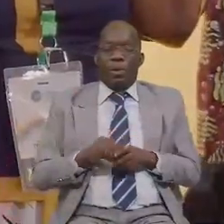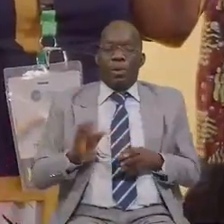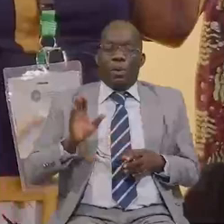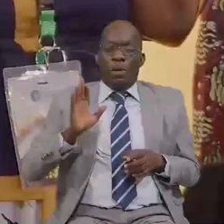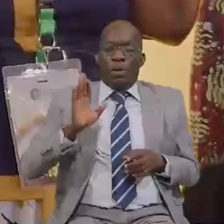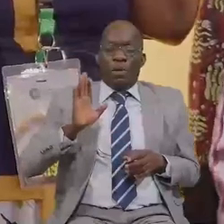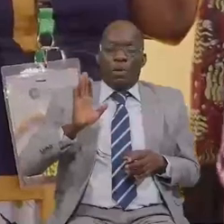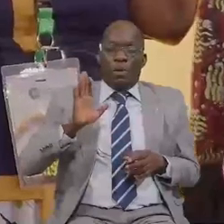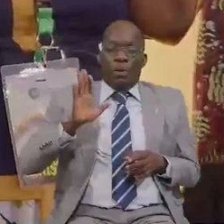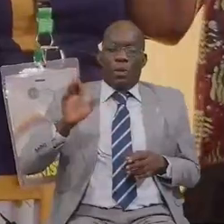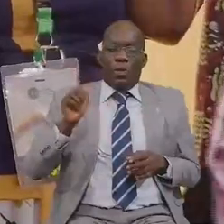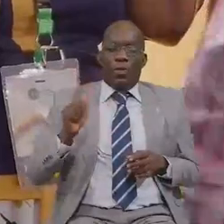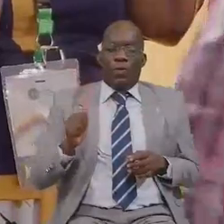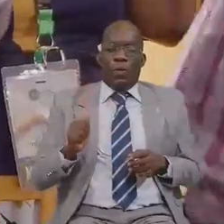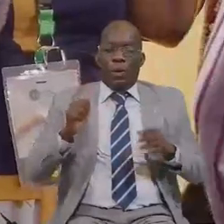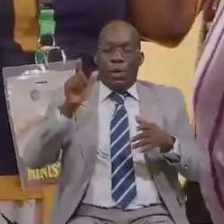Menant une vie